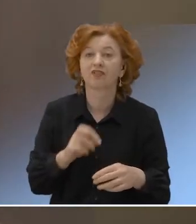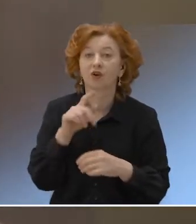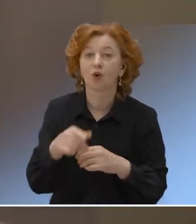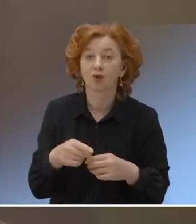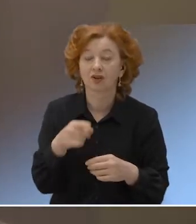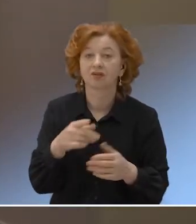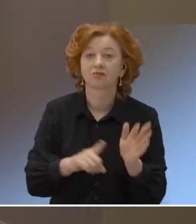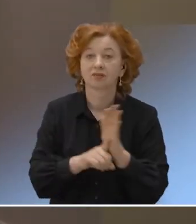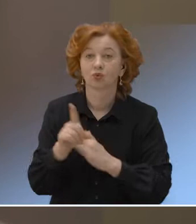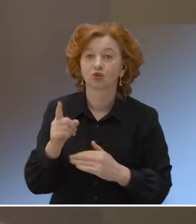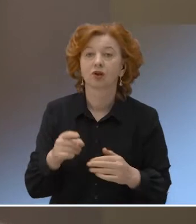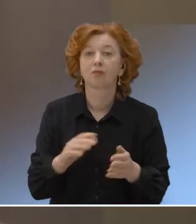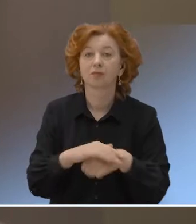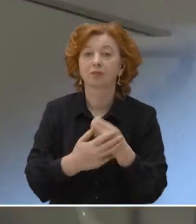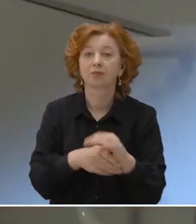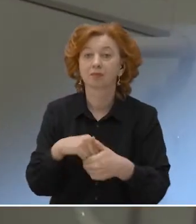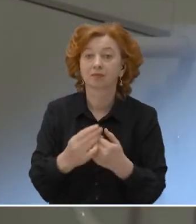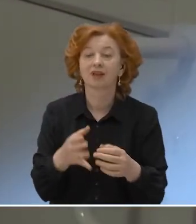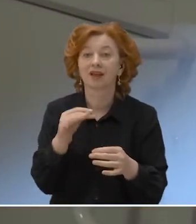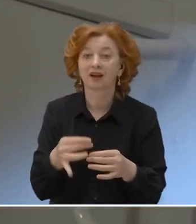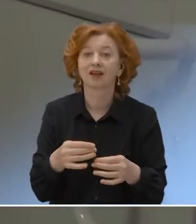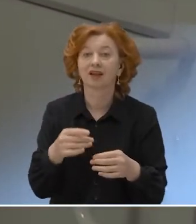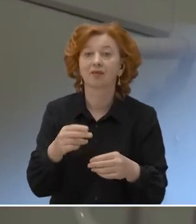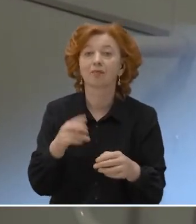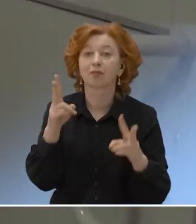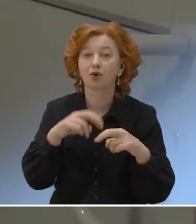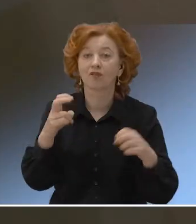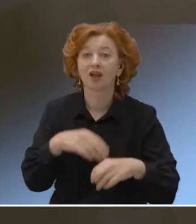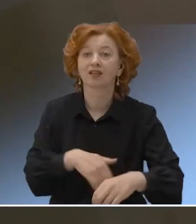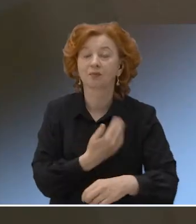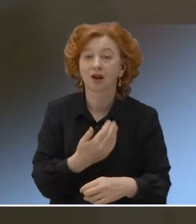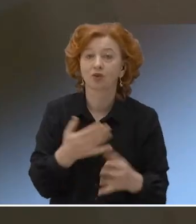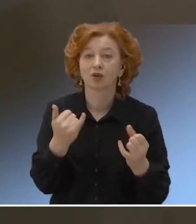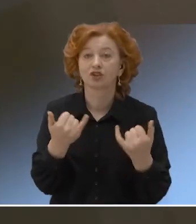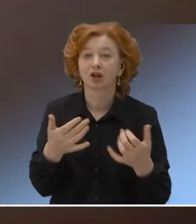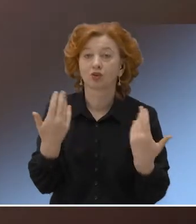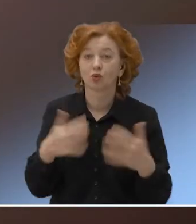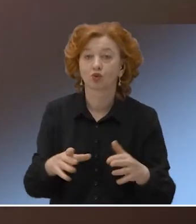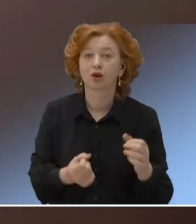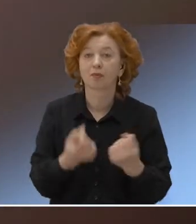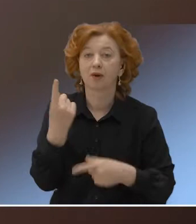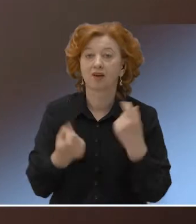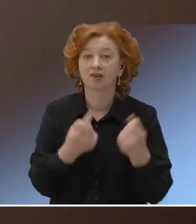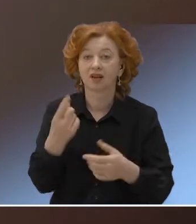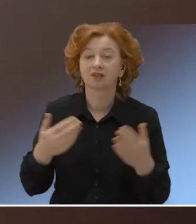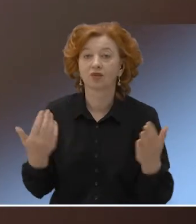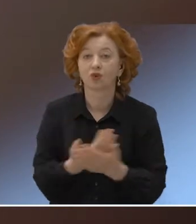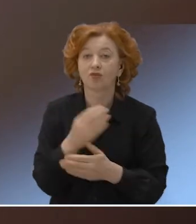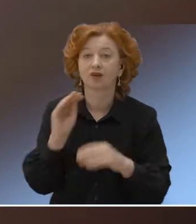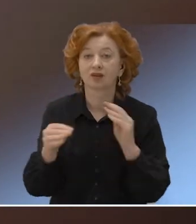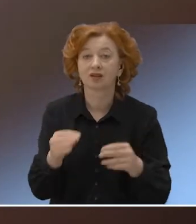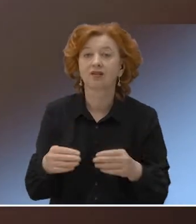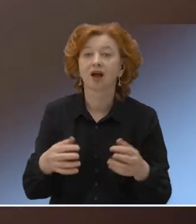входе в образовательное учреждение необходимо проверять температуру и обработать руки на новом оборудовании. Его изюминкой является встроенная